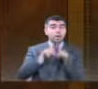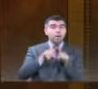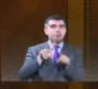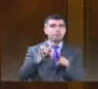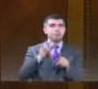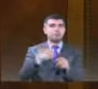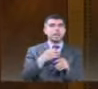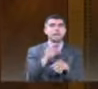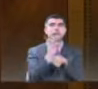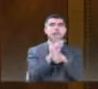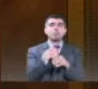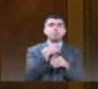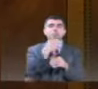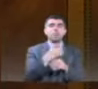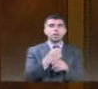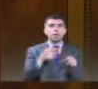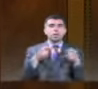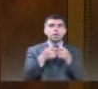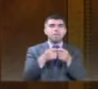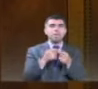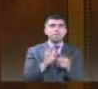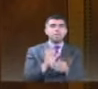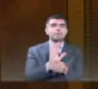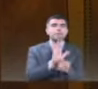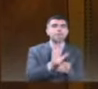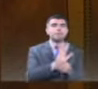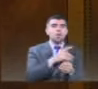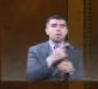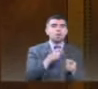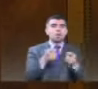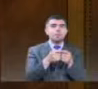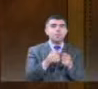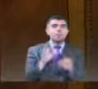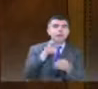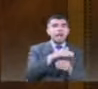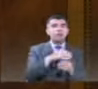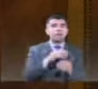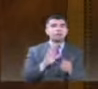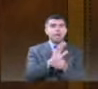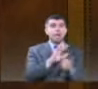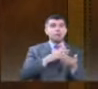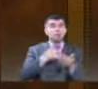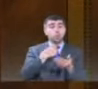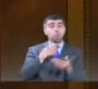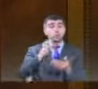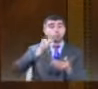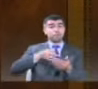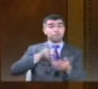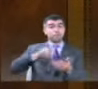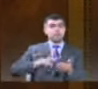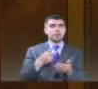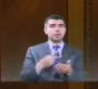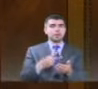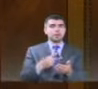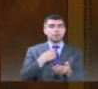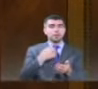كثيرا، قلت لهم بالله جيتي دفعتي شي واحد شويه كيزيد، بالحق لا دفعتيه بزاف كيطيح، وردوا البال. الا